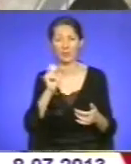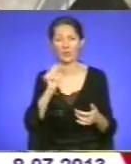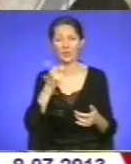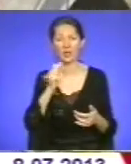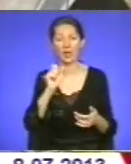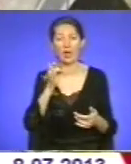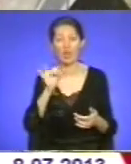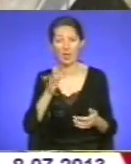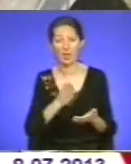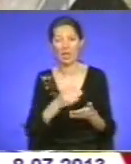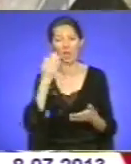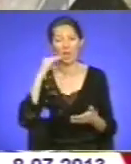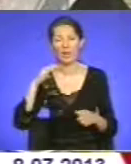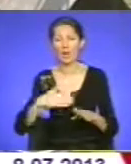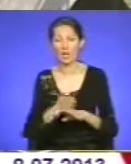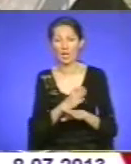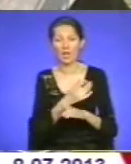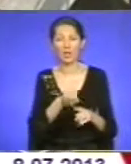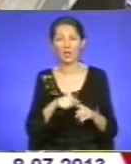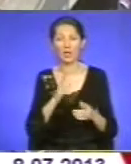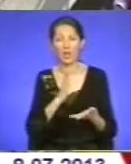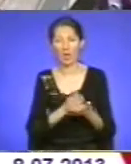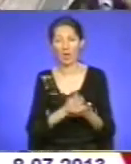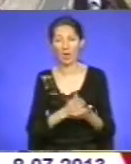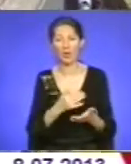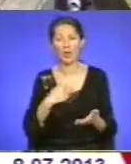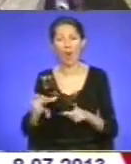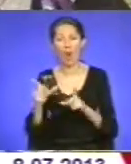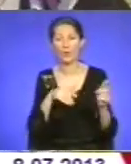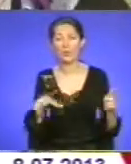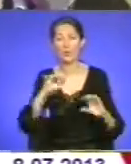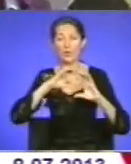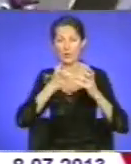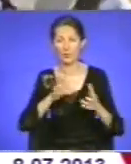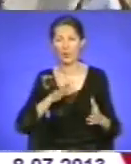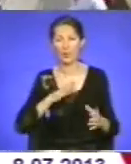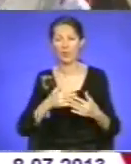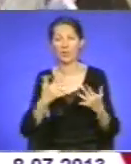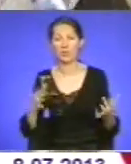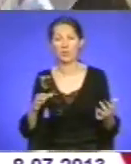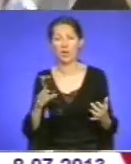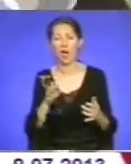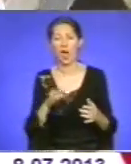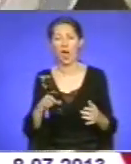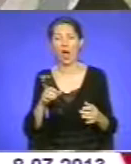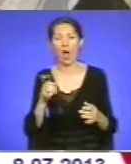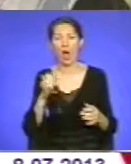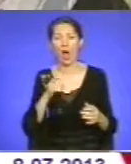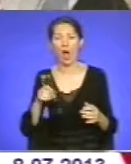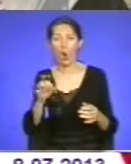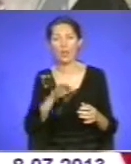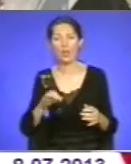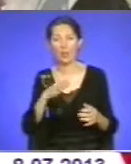рельєфі, який я об'їздив весь світ, майже весь світ, був на всіх континентах, в багатьох країнах, маловідомих